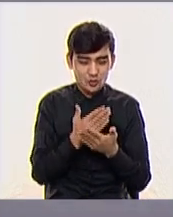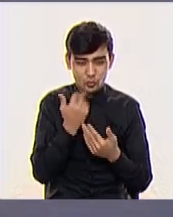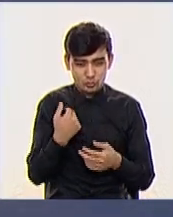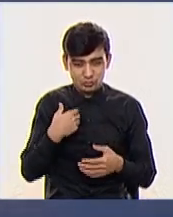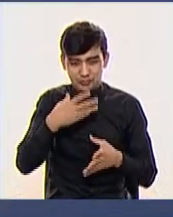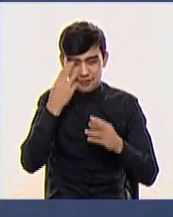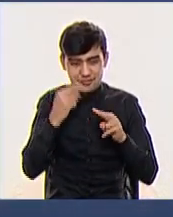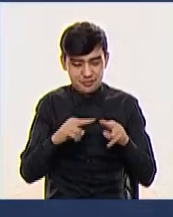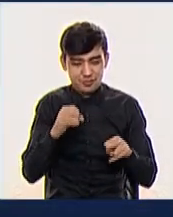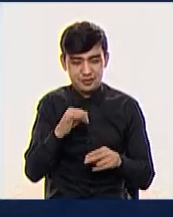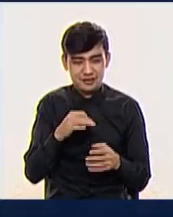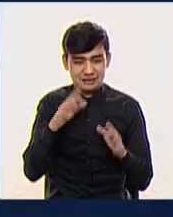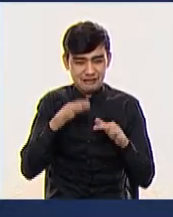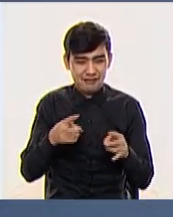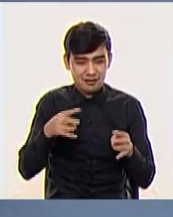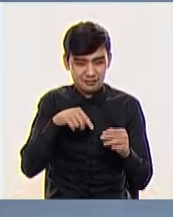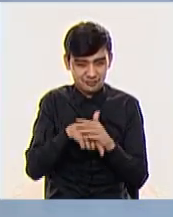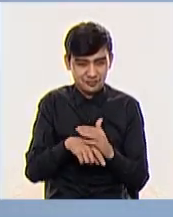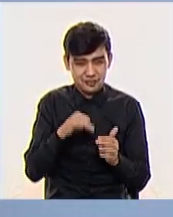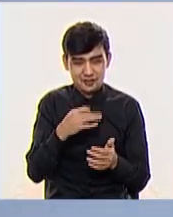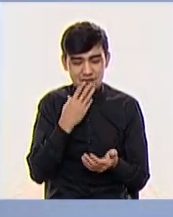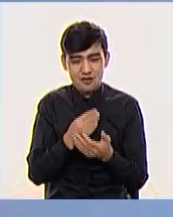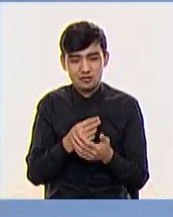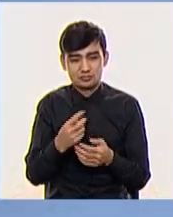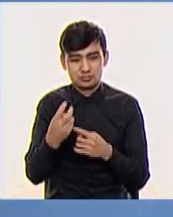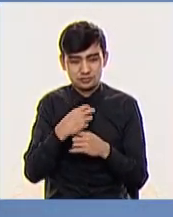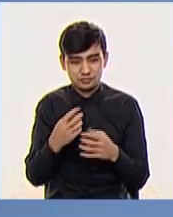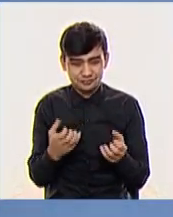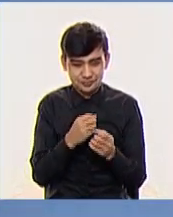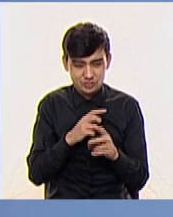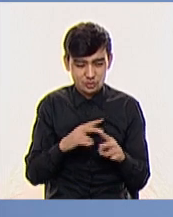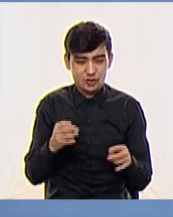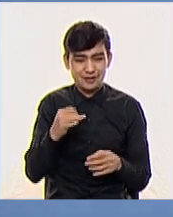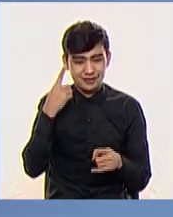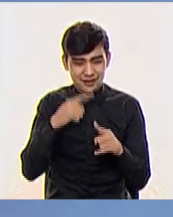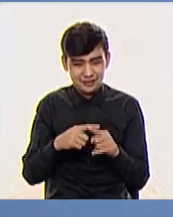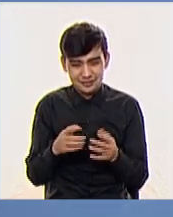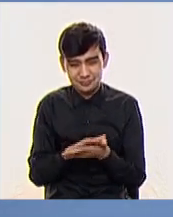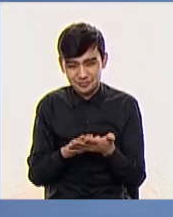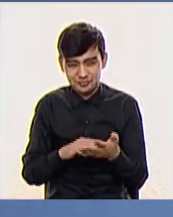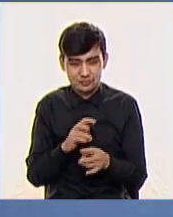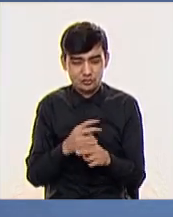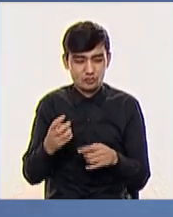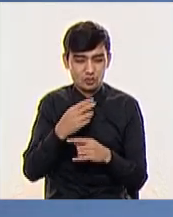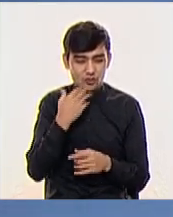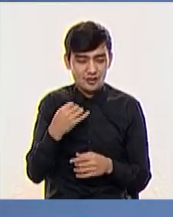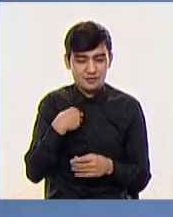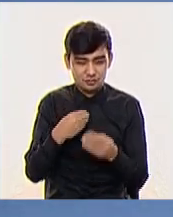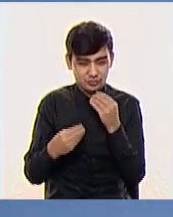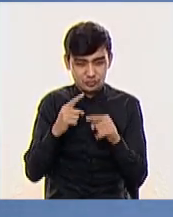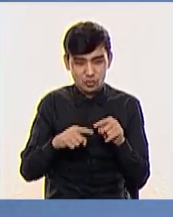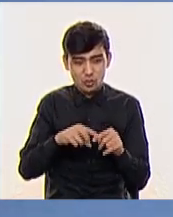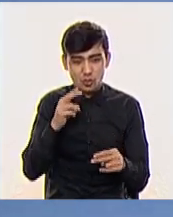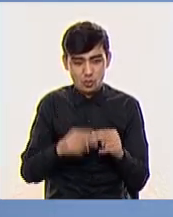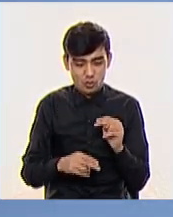сияқты. Өткені қар астында қалған тұрғындар ауылдарына не құтқарушылар, не қарар жетін техника келмегенін айтады. Тіпті азық-түліктерінің таусылып